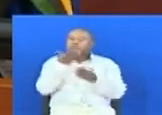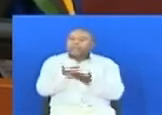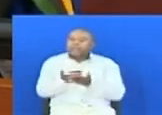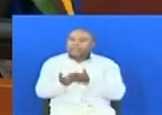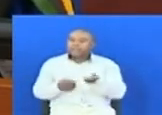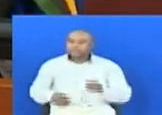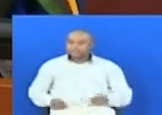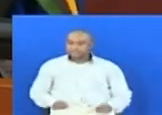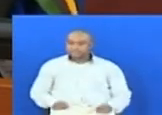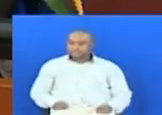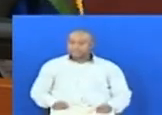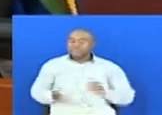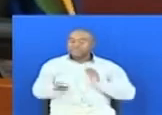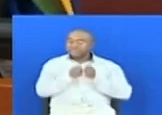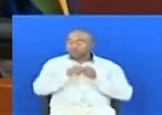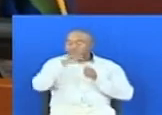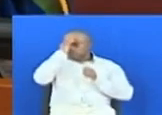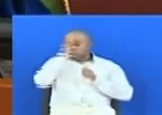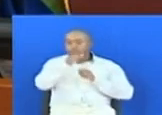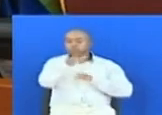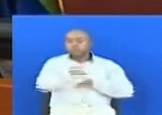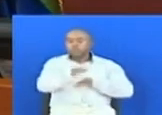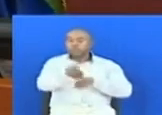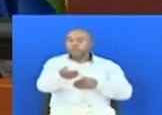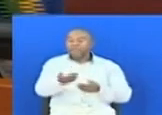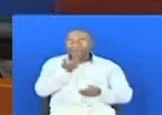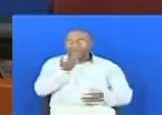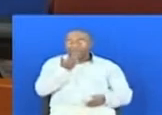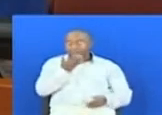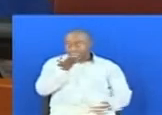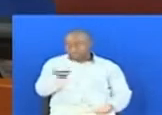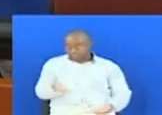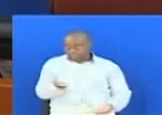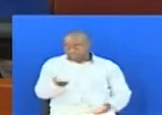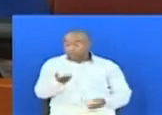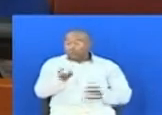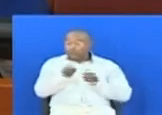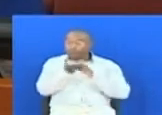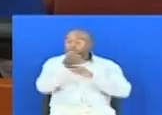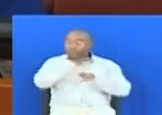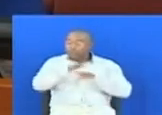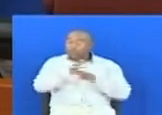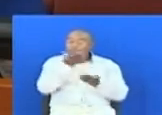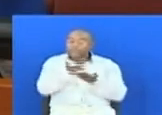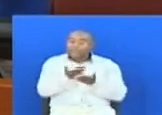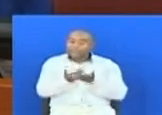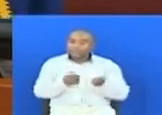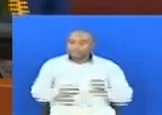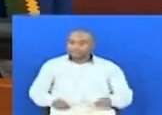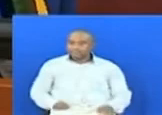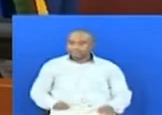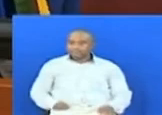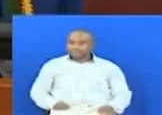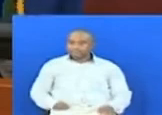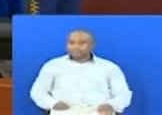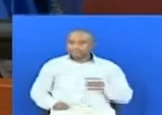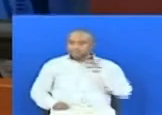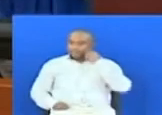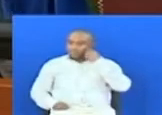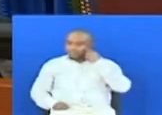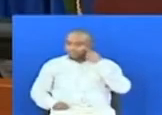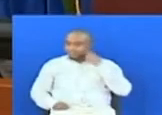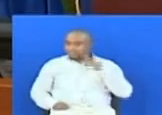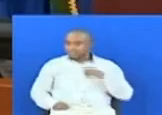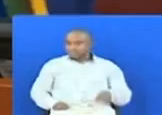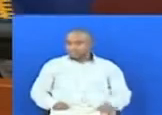wetu ni go slow. Watoe statement haraka ya kile ambacho wanakijua, kile kipande wanachokijua. Kama kuna kipande bado wanafanyia kazi,